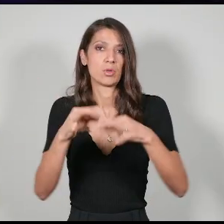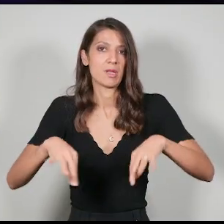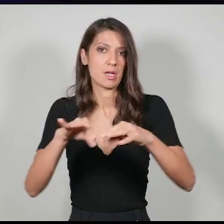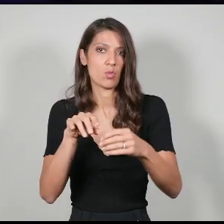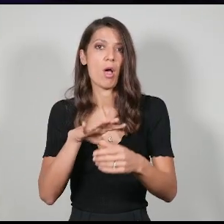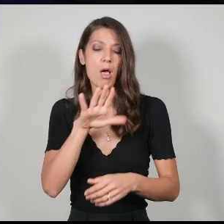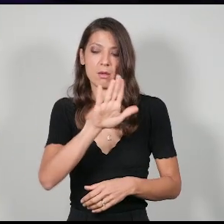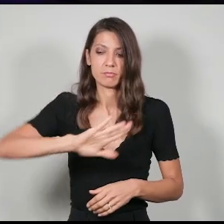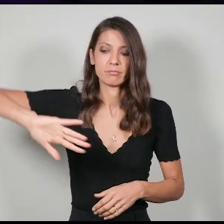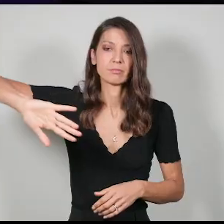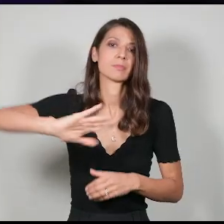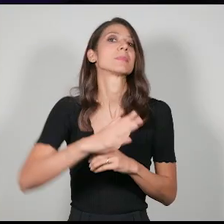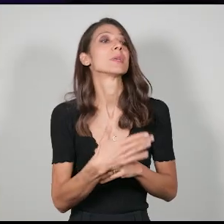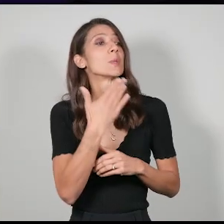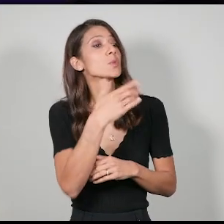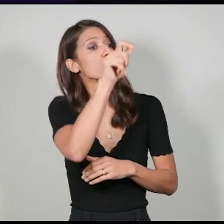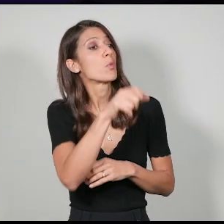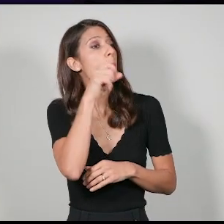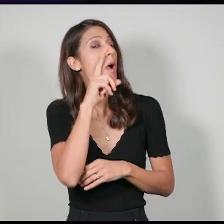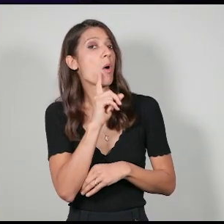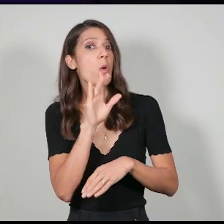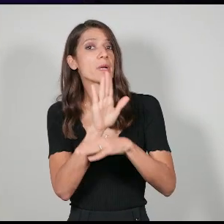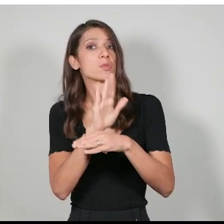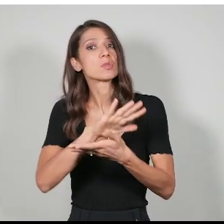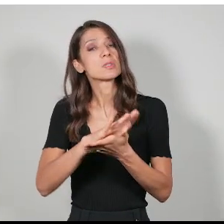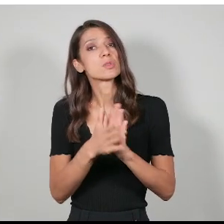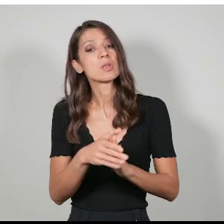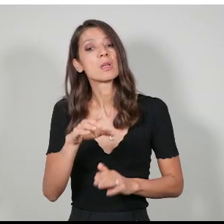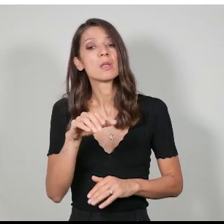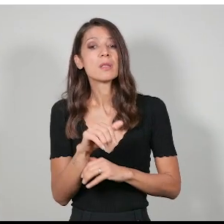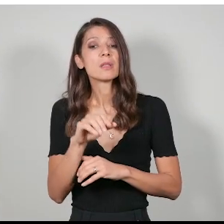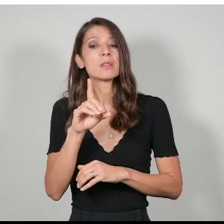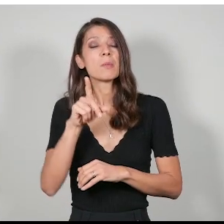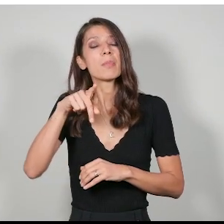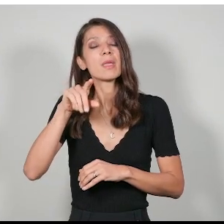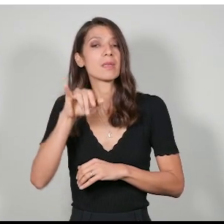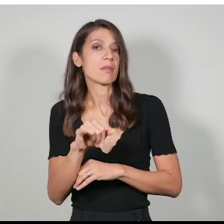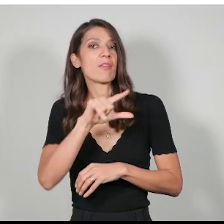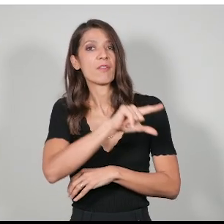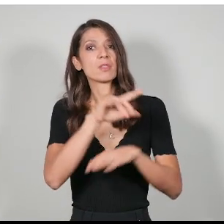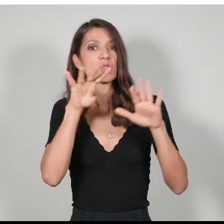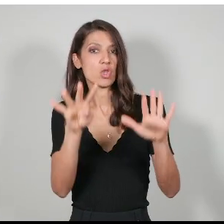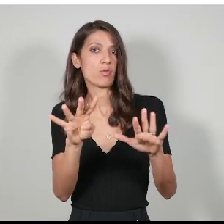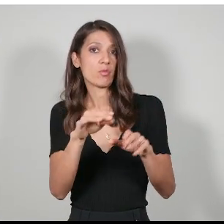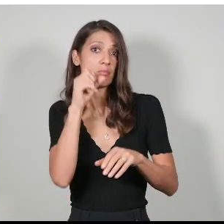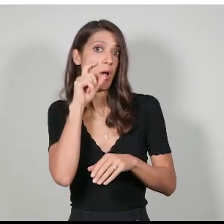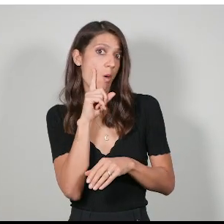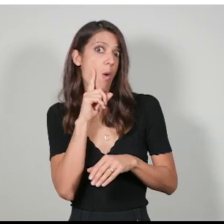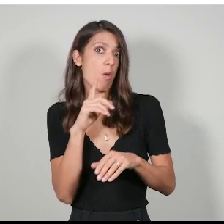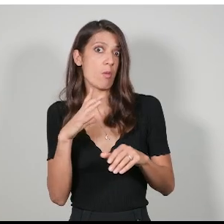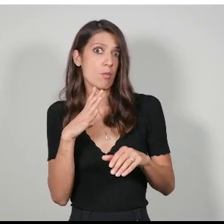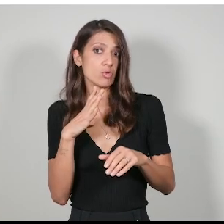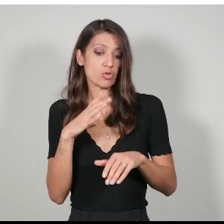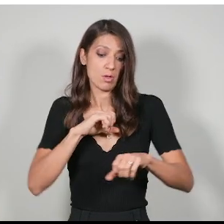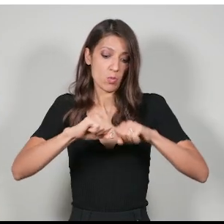parents, personnes concernées, président de l'ADPI 29 dans le Finistère, une association de parents de personnes concernées qui